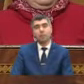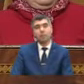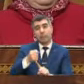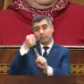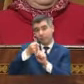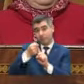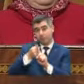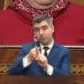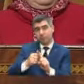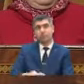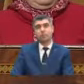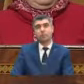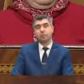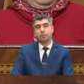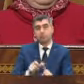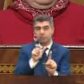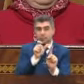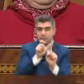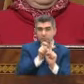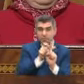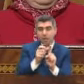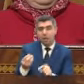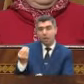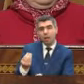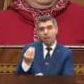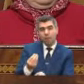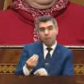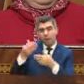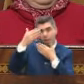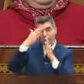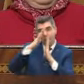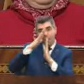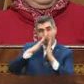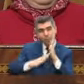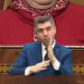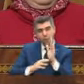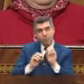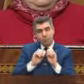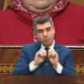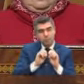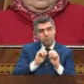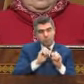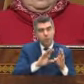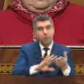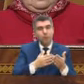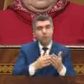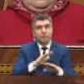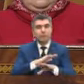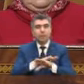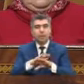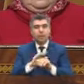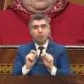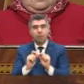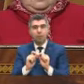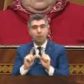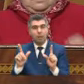على مستوى العناية بأوضاع الطفولة في المغرب. اليوم أصبحنا نتوفر على سياسة مندمجة